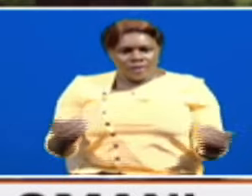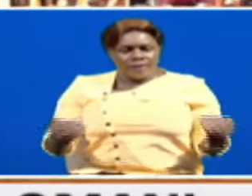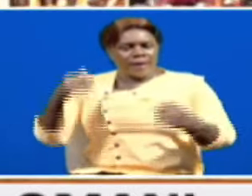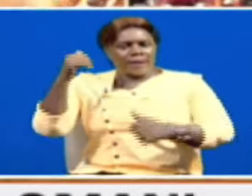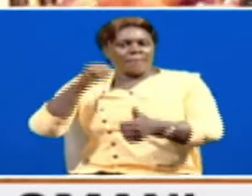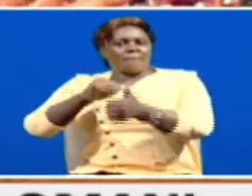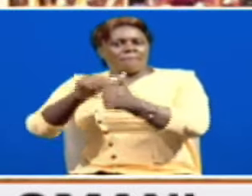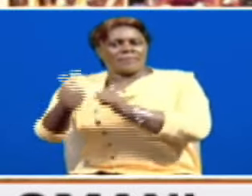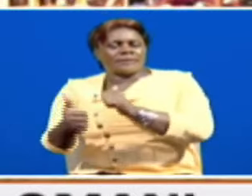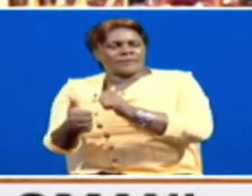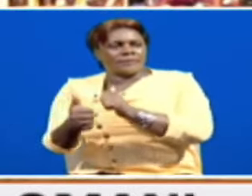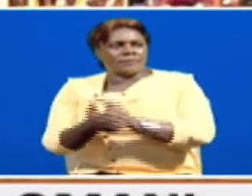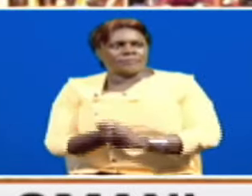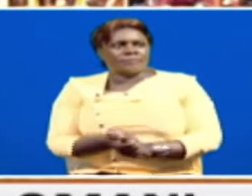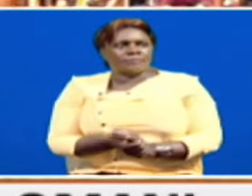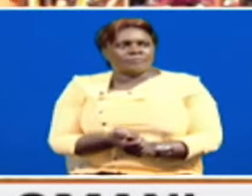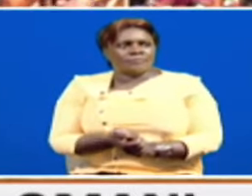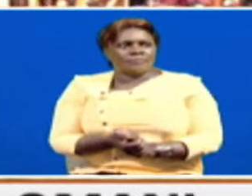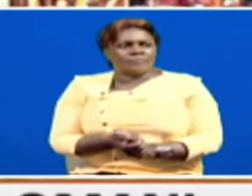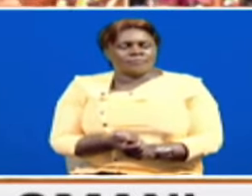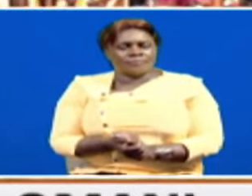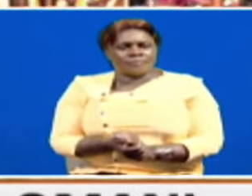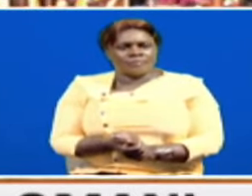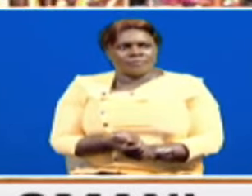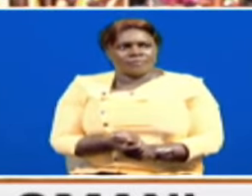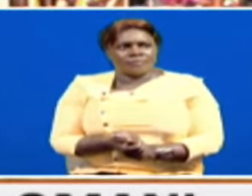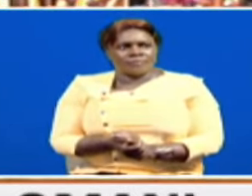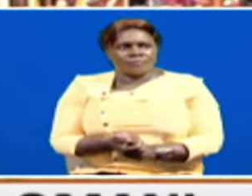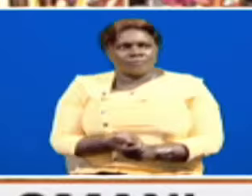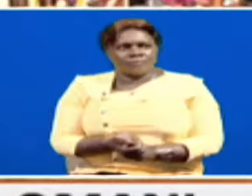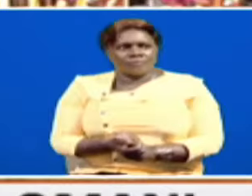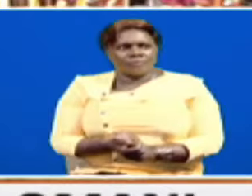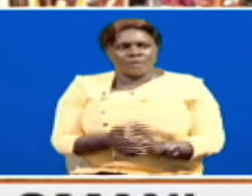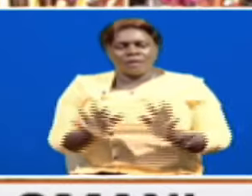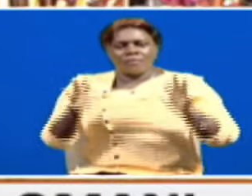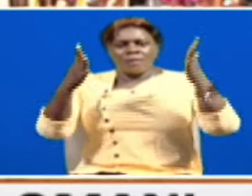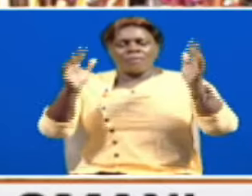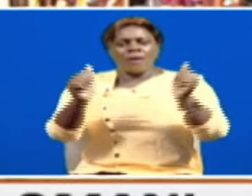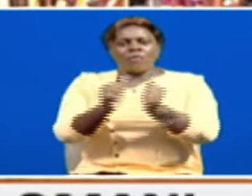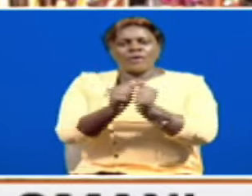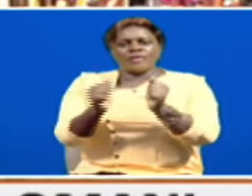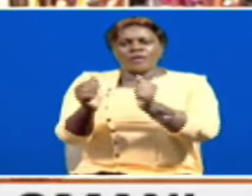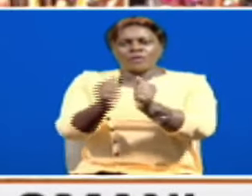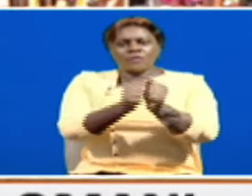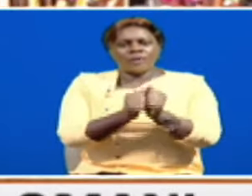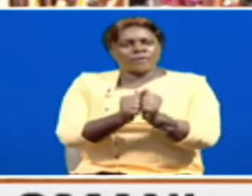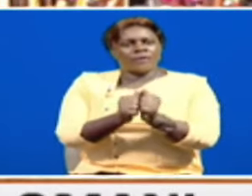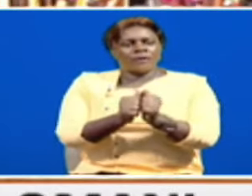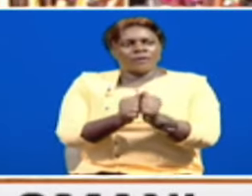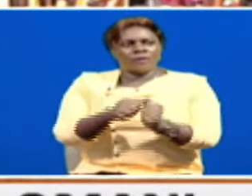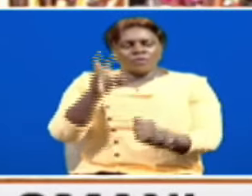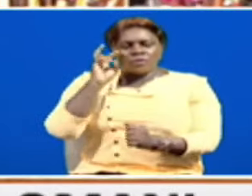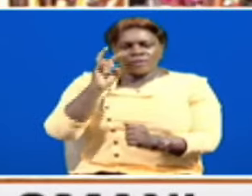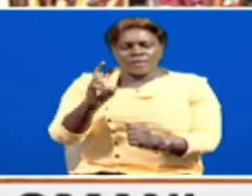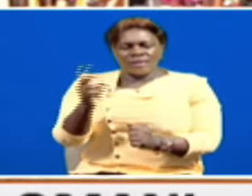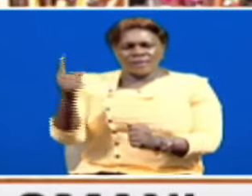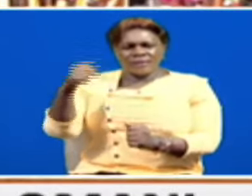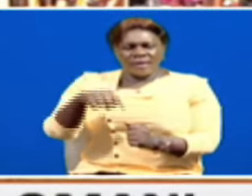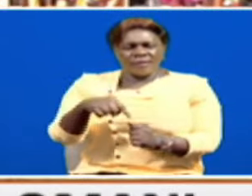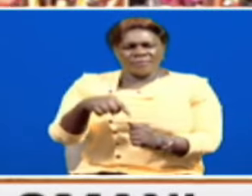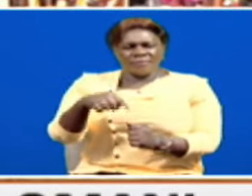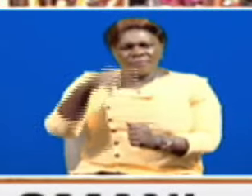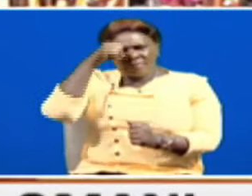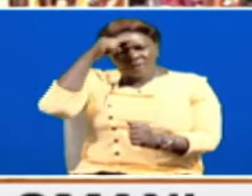watapita. Na hao wote wakija huwa tunashirikiana nao. Na ukiona wamefika hapa ni kwa